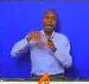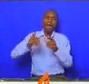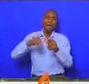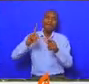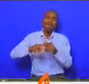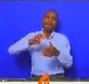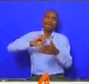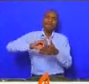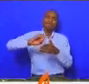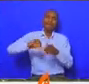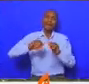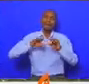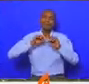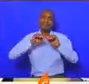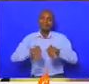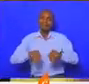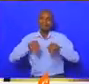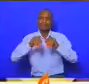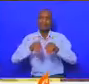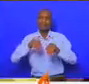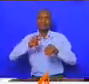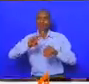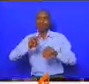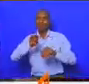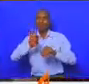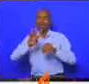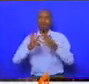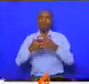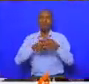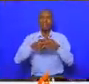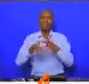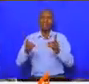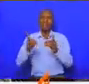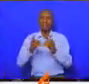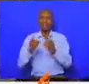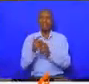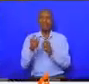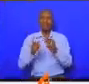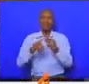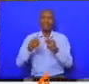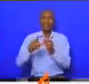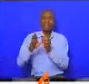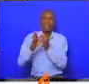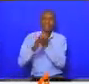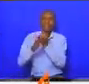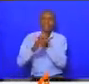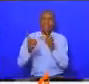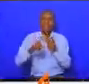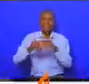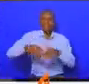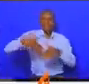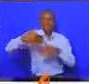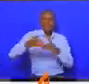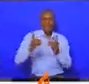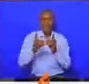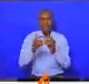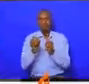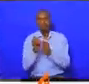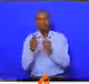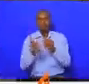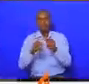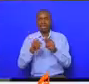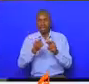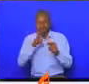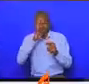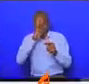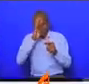sa moroke liyoboli mii 2024, yuagochia gocha kachitari kikumne mo, litukulia alhamis, kuhi kachitari kikumne enye, litukulia juma pilyo moti enyo,